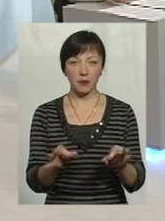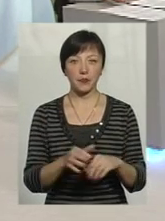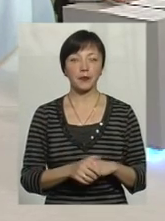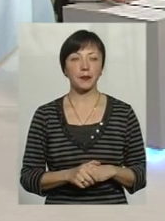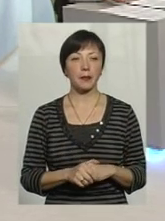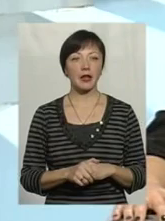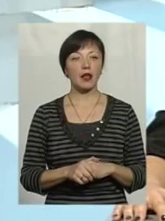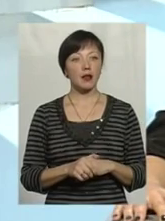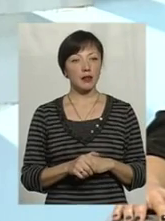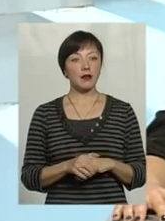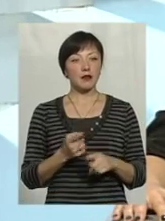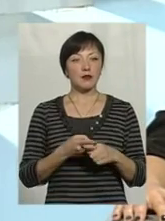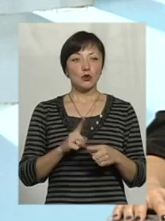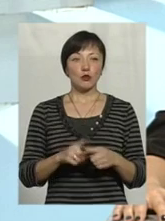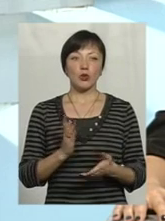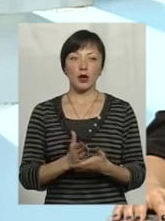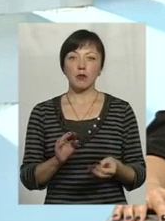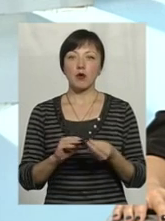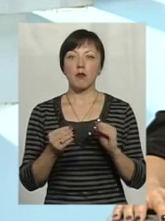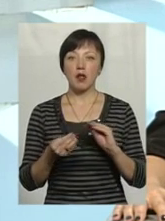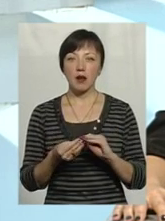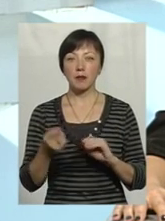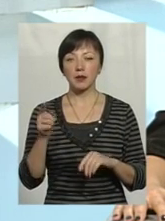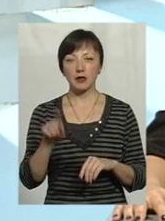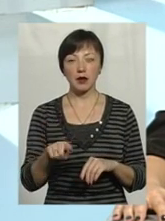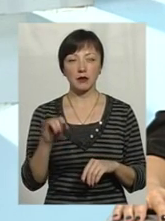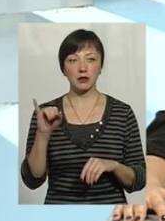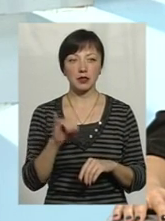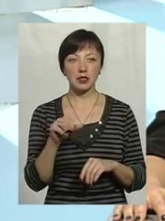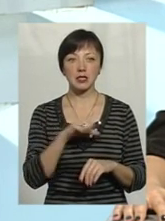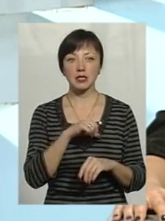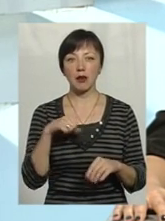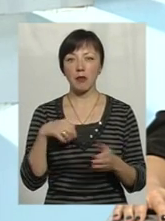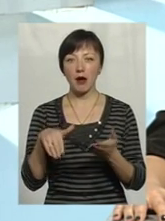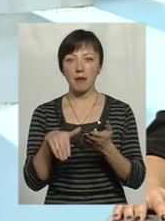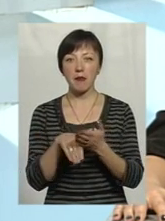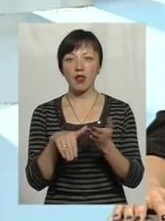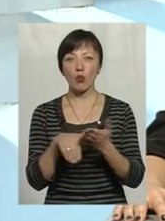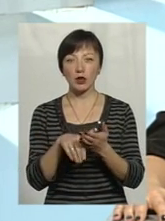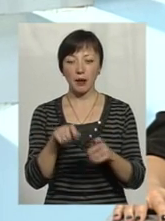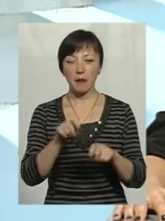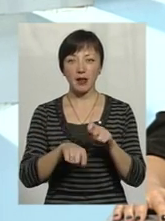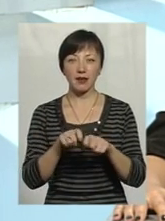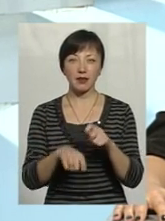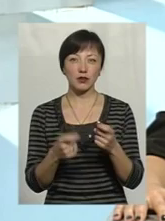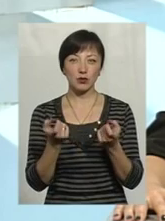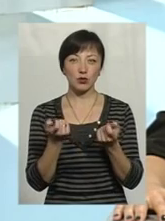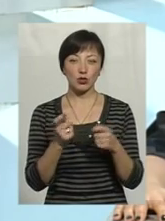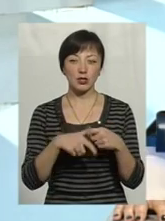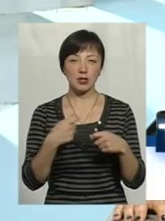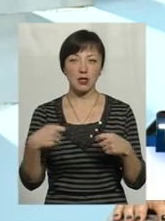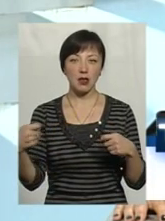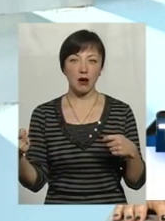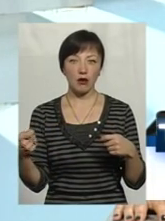Звичайно, от в цьому є проблематика, тому що там і сама методика перевірки в НАЗК, вона дещо затягується